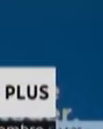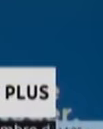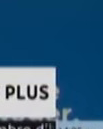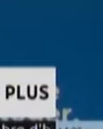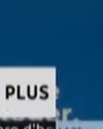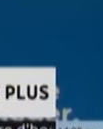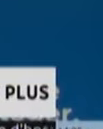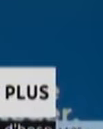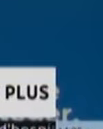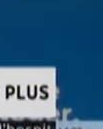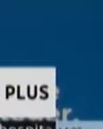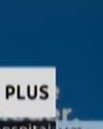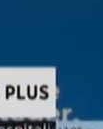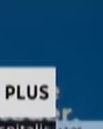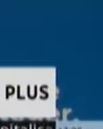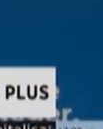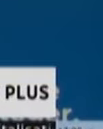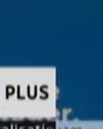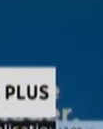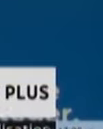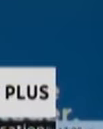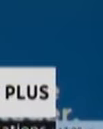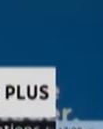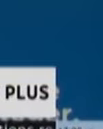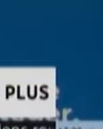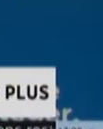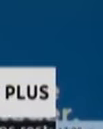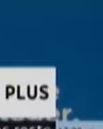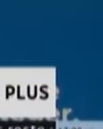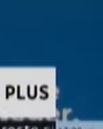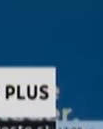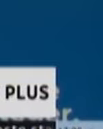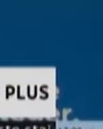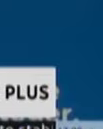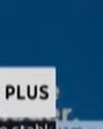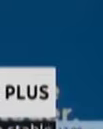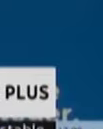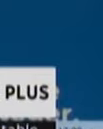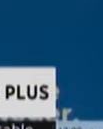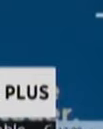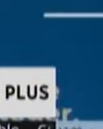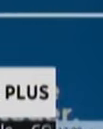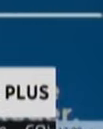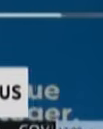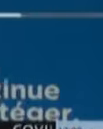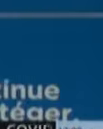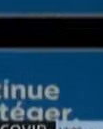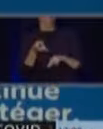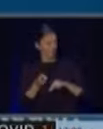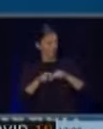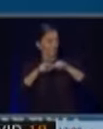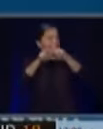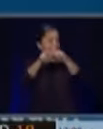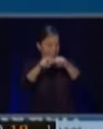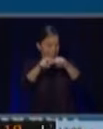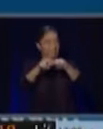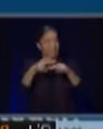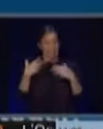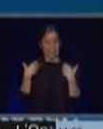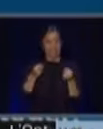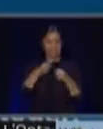avec l'INES, l'INSPQ, les experts de la santé publique, ils prévoient que ça va